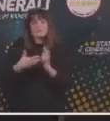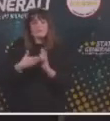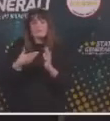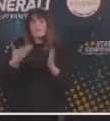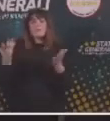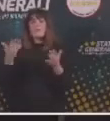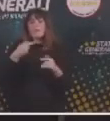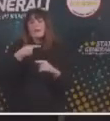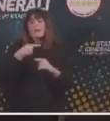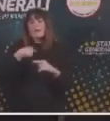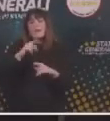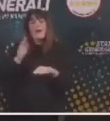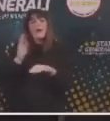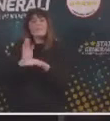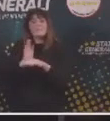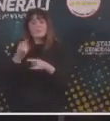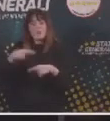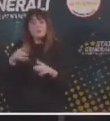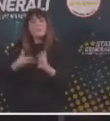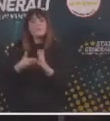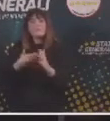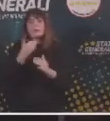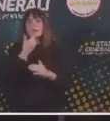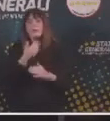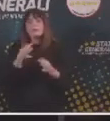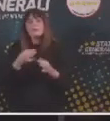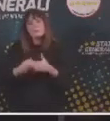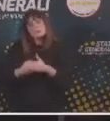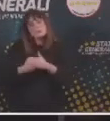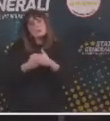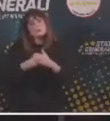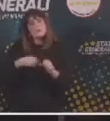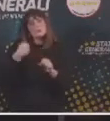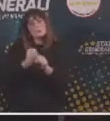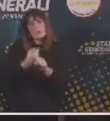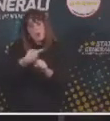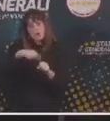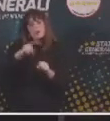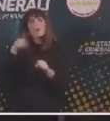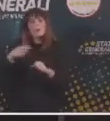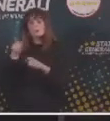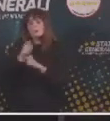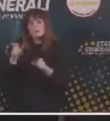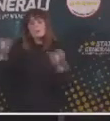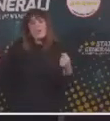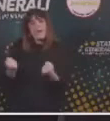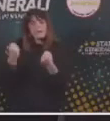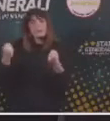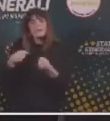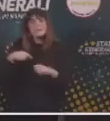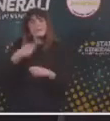al sostegno della nostra storia e di tutti gli attivisti che qui voglio ringraziare così come